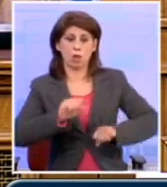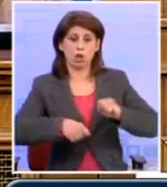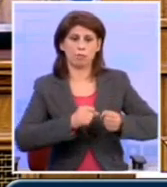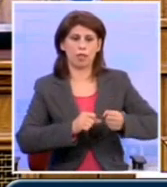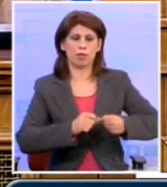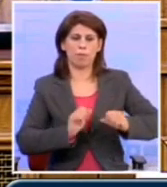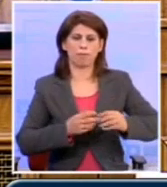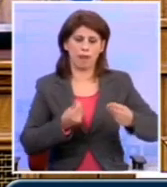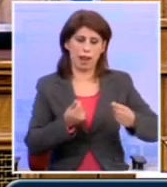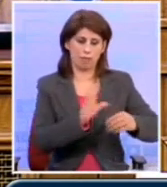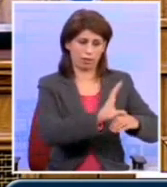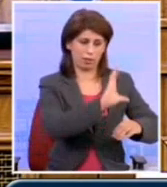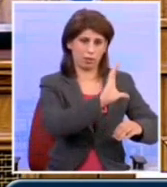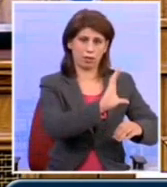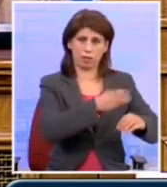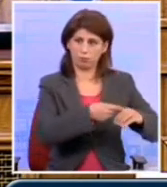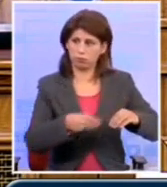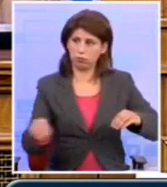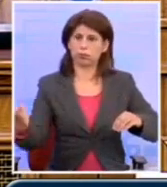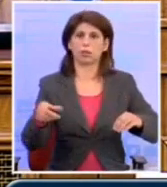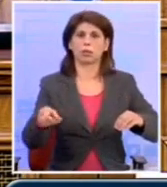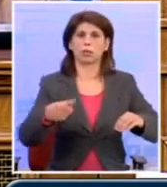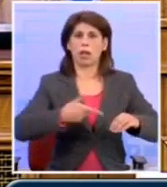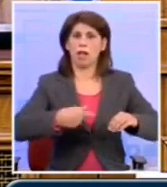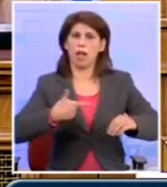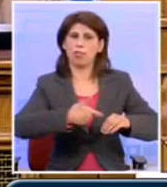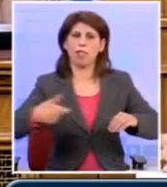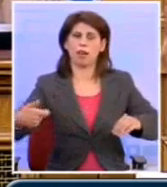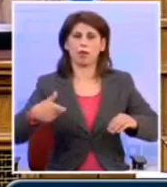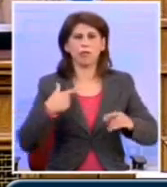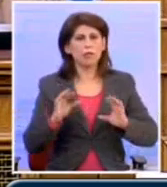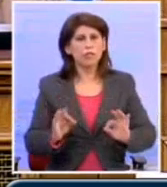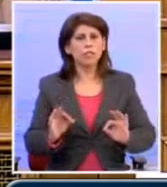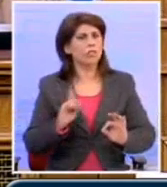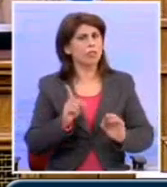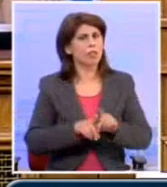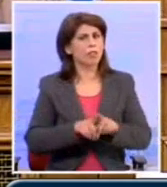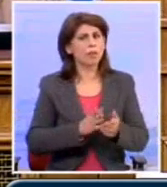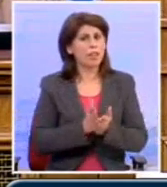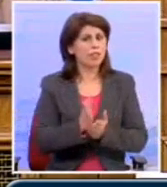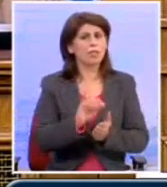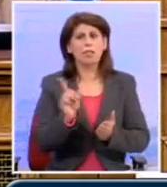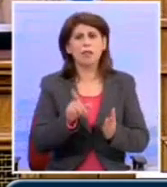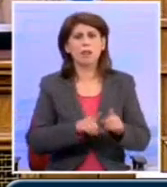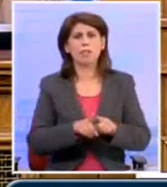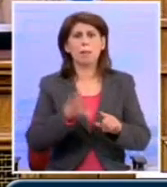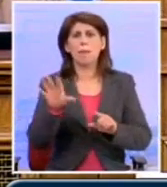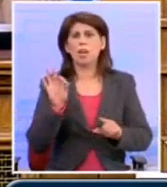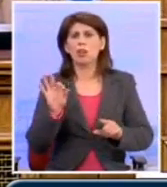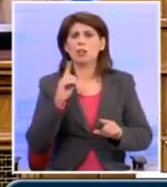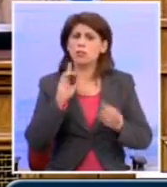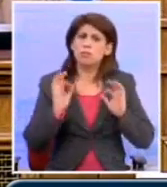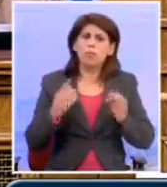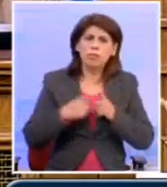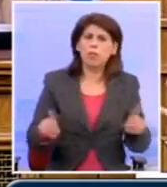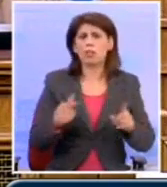προσπάθειας δανεισμού των ελληματικών. Είναι απολύτως φυσιολογικό. Δεν είναι θέμα ηθικής, δεν είναι θέμα επιλογής. Δεν γίνεται